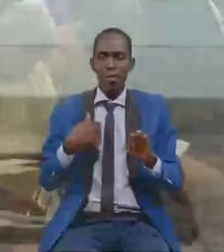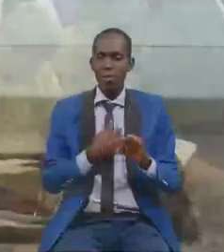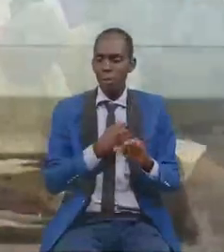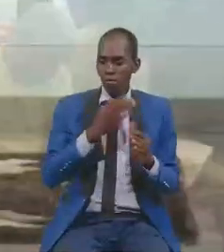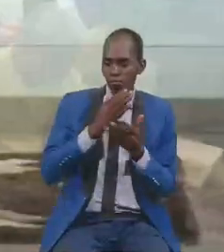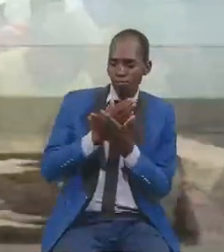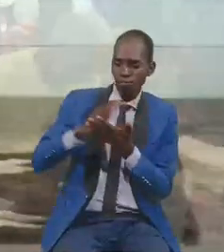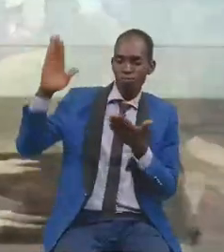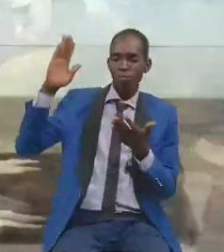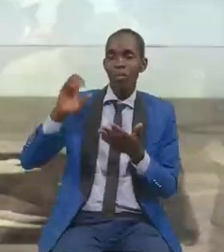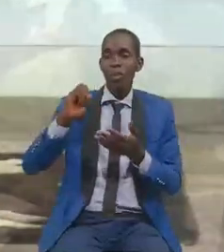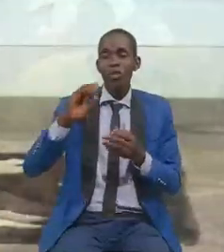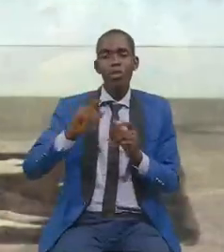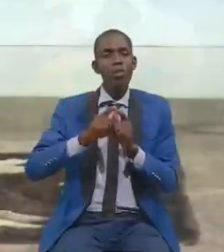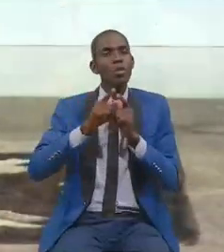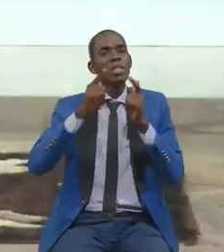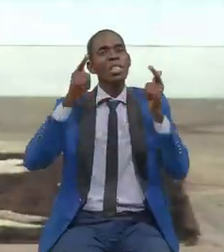un si grand salut?